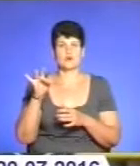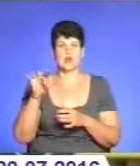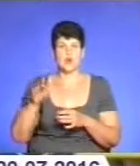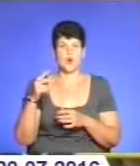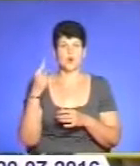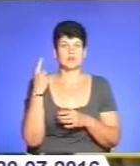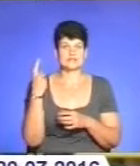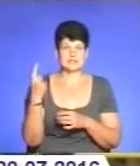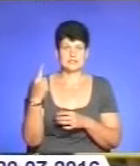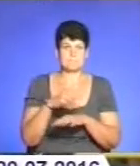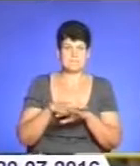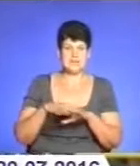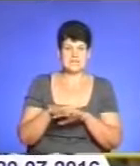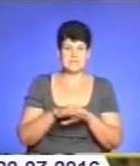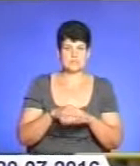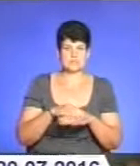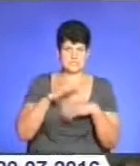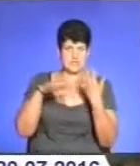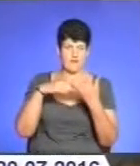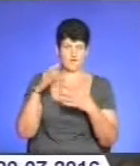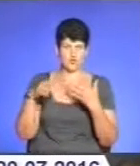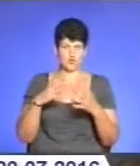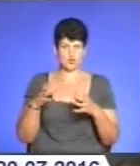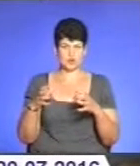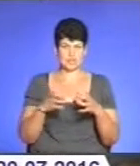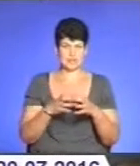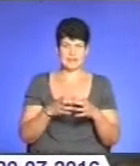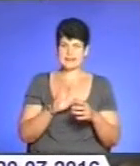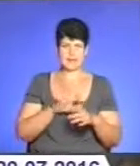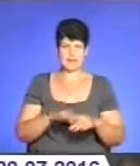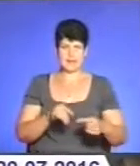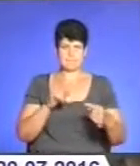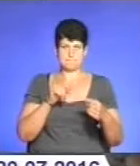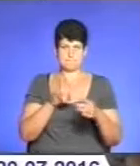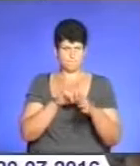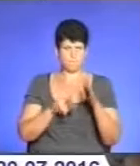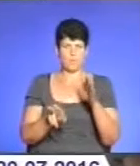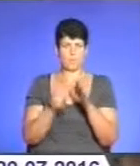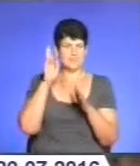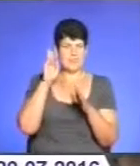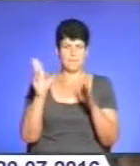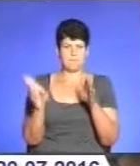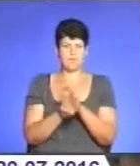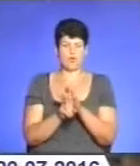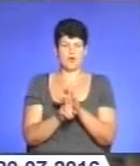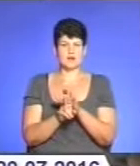масові заворушення, групові непокори, а також «Буря-5»